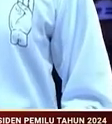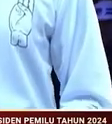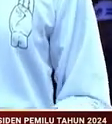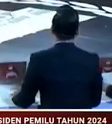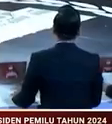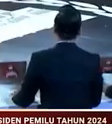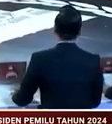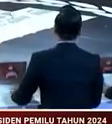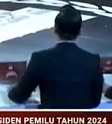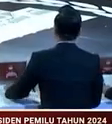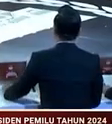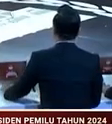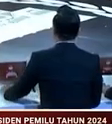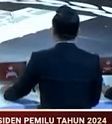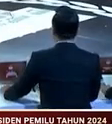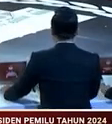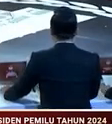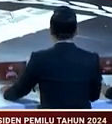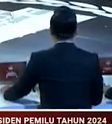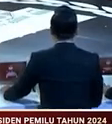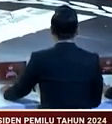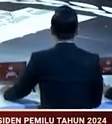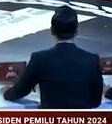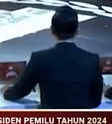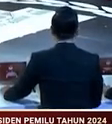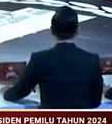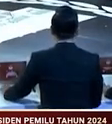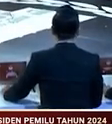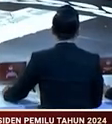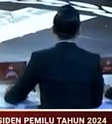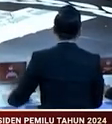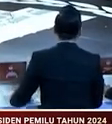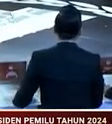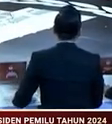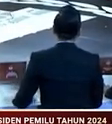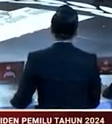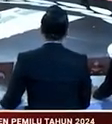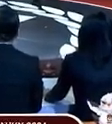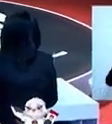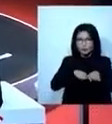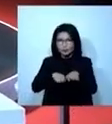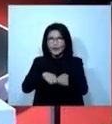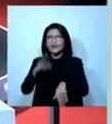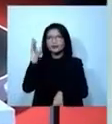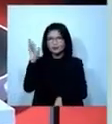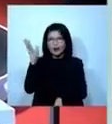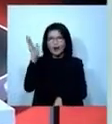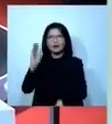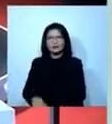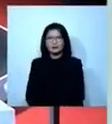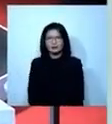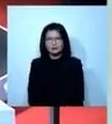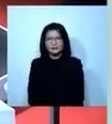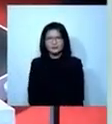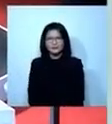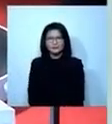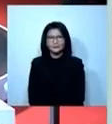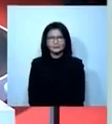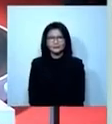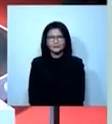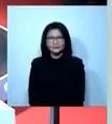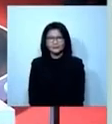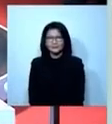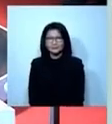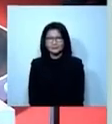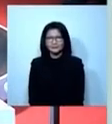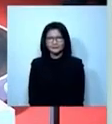visi-misi dari yang ditawarkan oleh pasang-pasang calon. Terutama misalnya, saya sih tertarik misalnya penjelasan soal